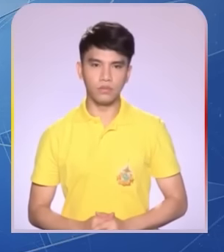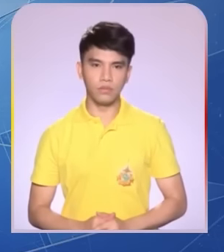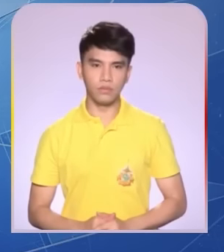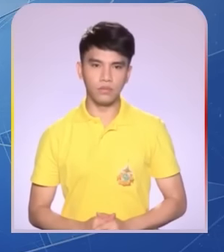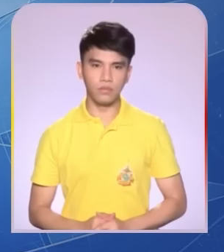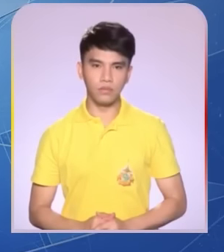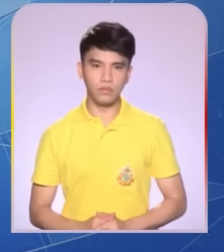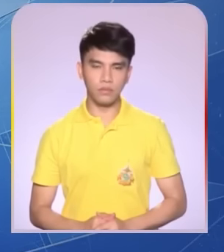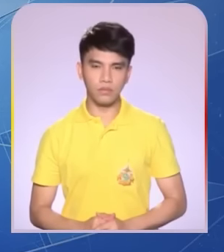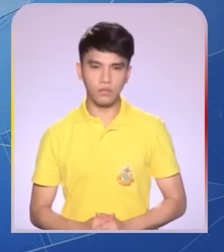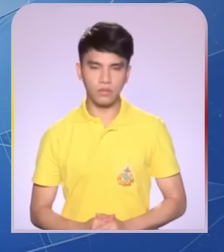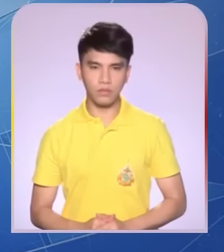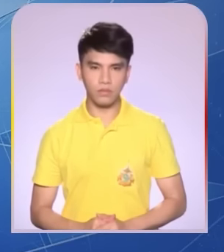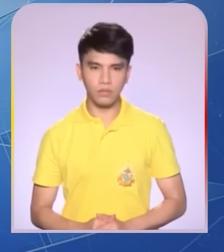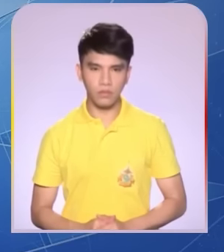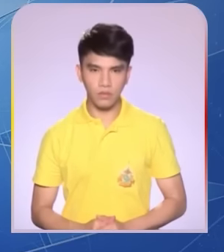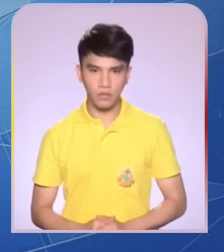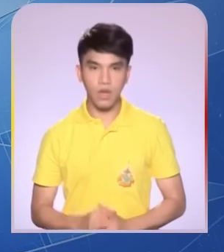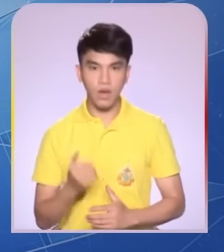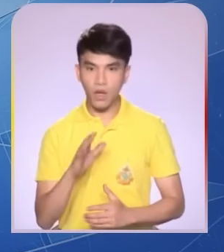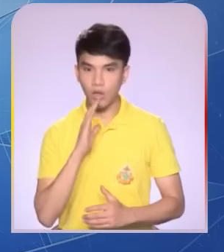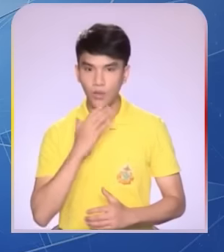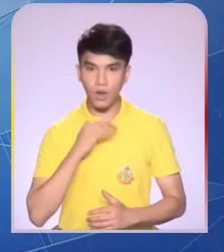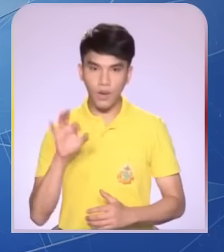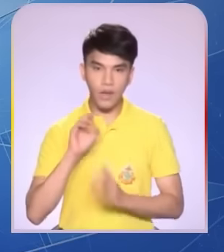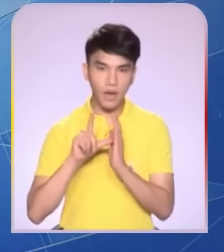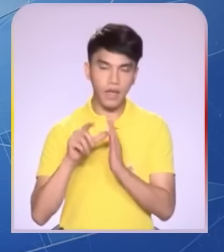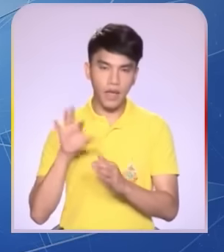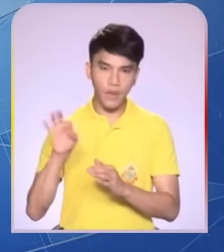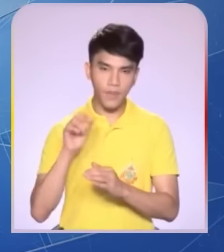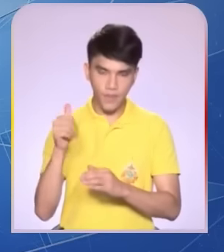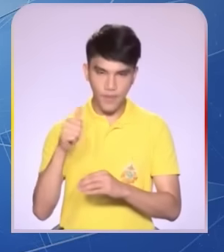ช่ ครับ แล้ววันหนึ่งเราจะเลือกเลขาเราก็เลือกได